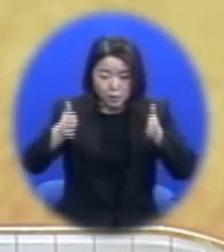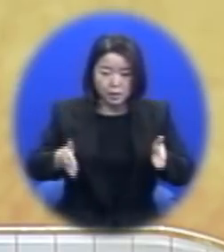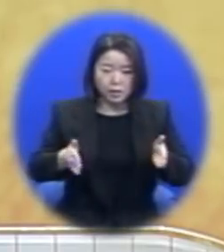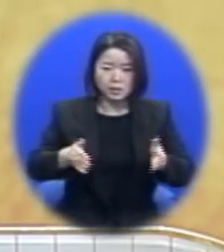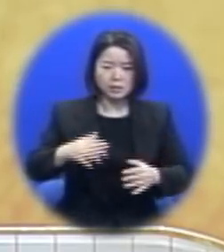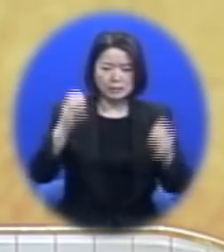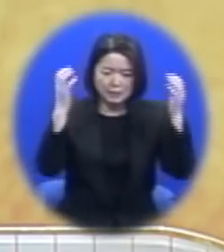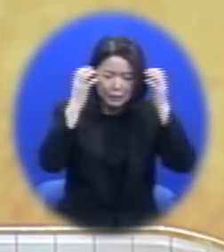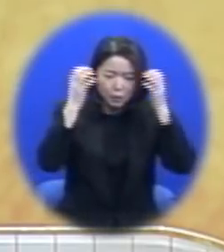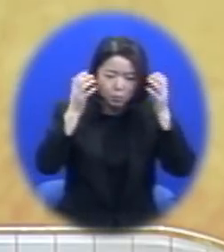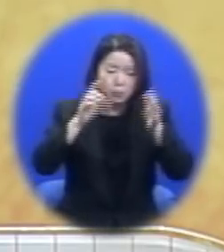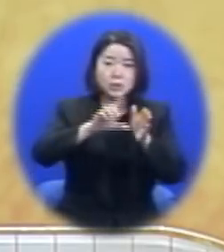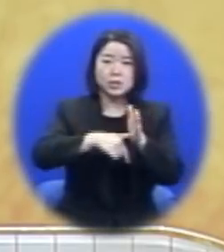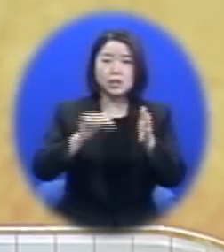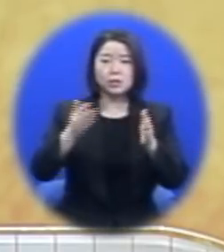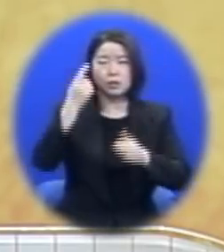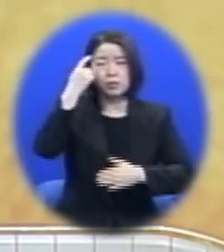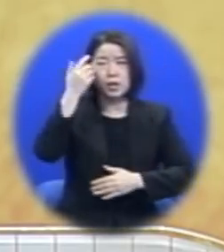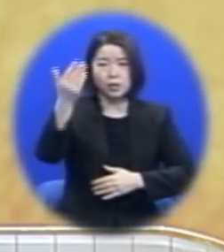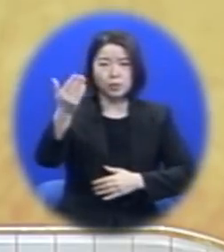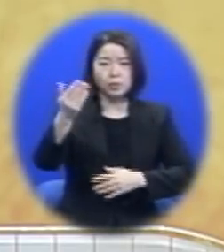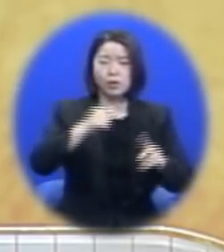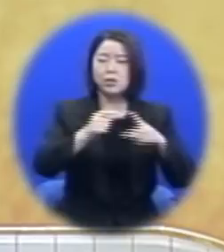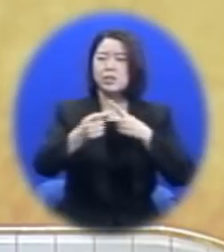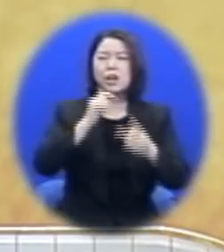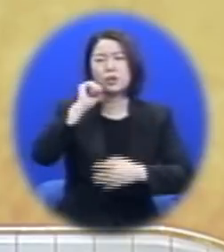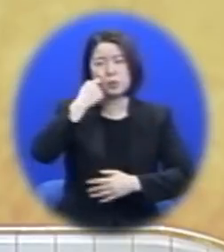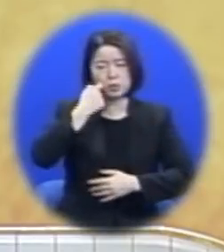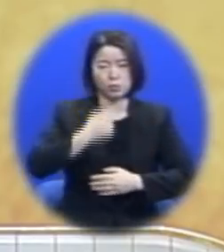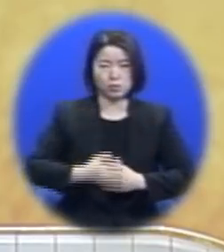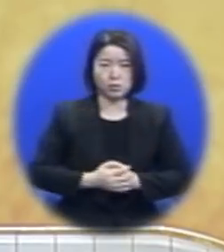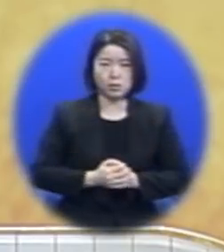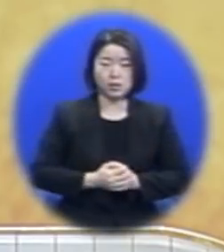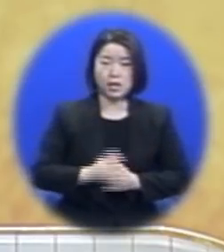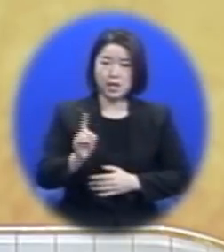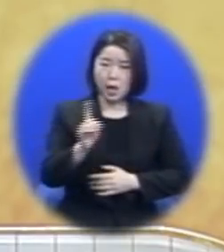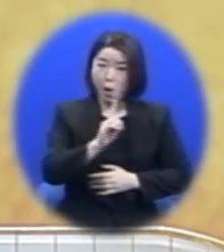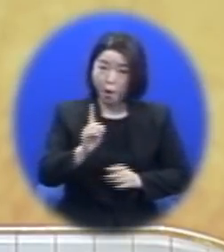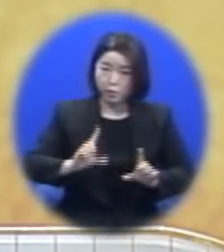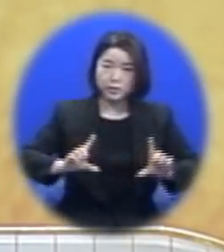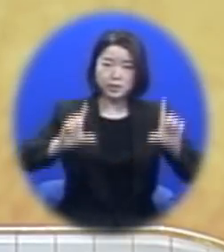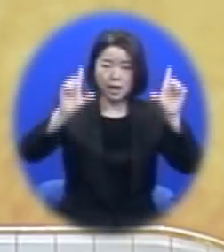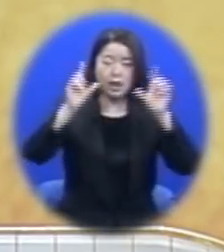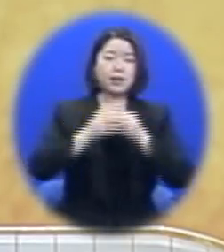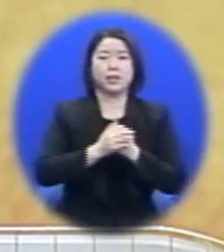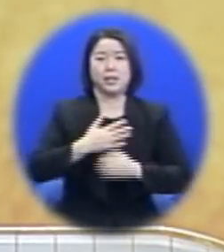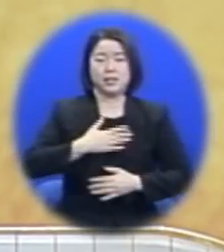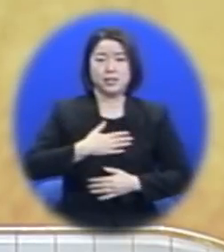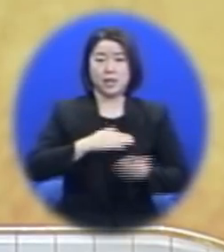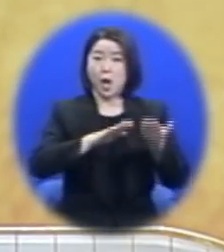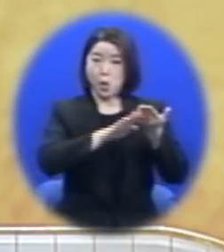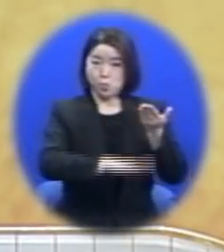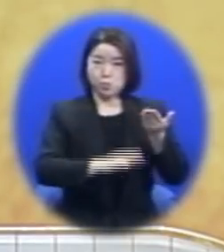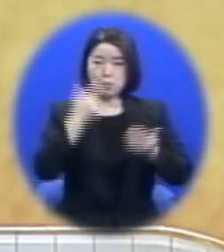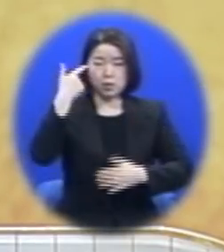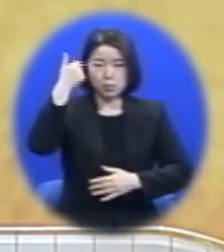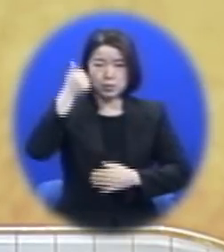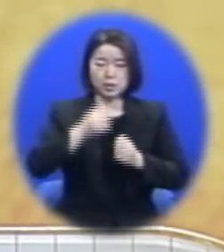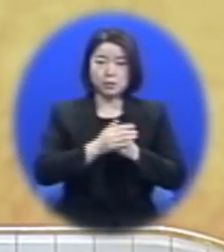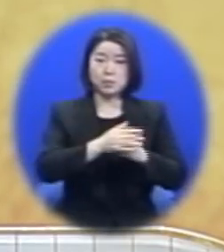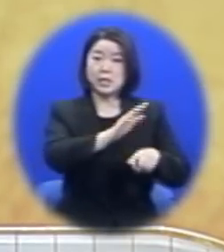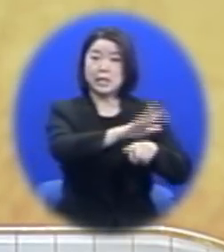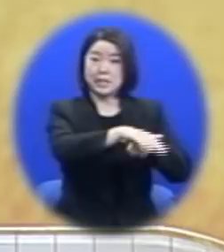되었나요? 이해하기가 어려웠어요. 근데 어느 날 저희 후배 목사님이